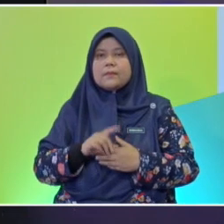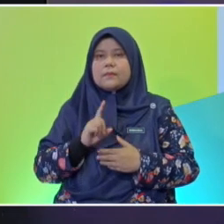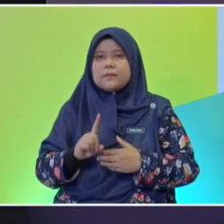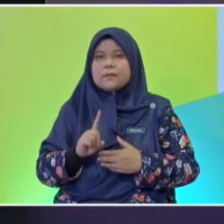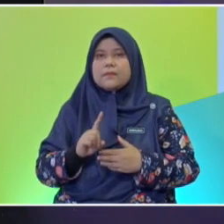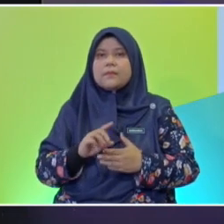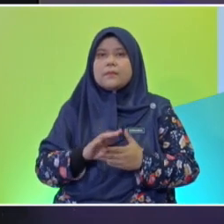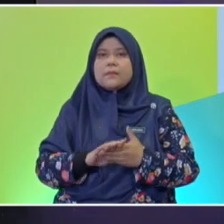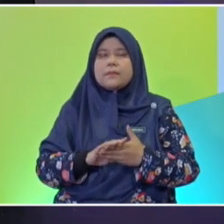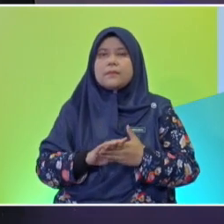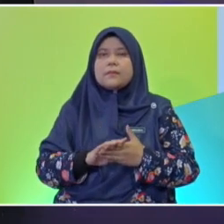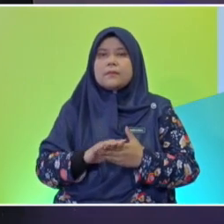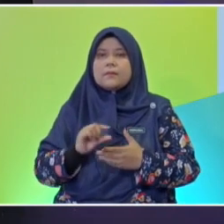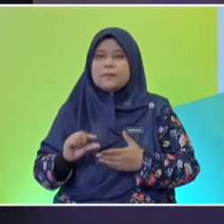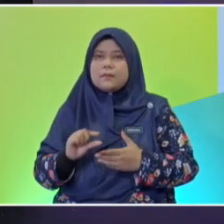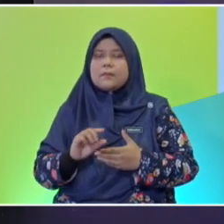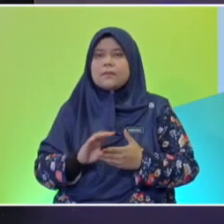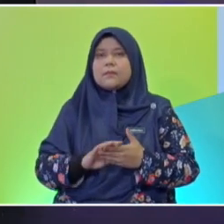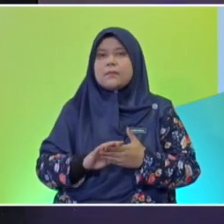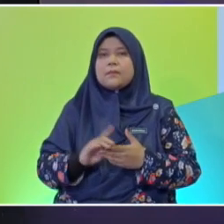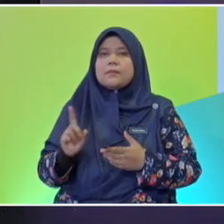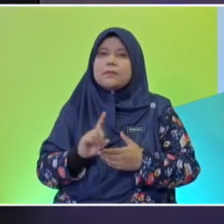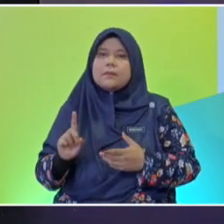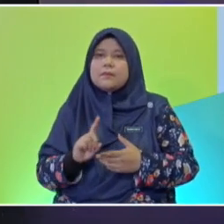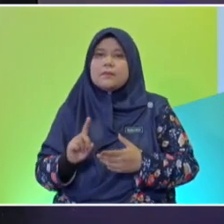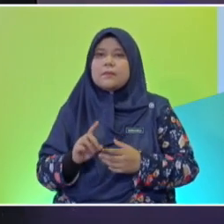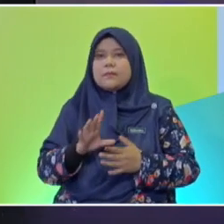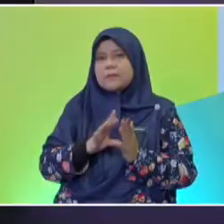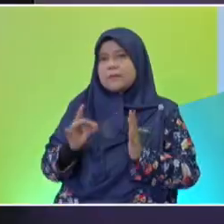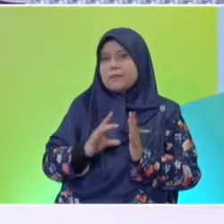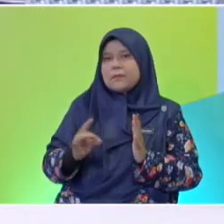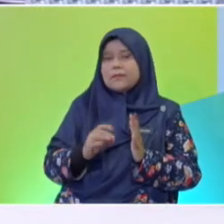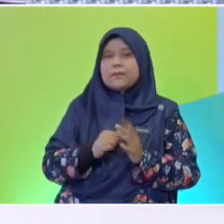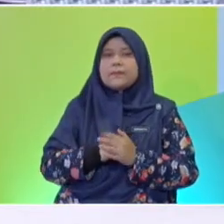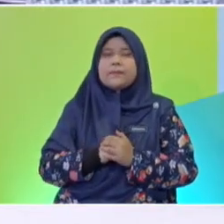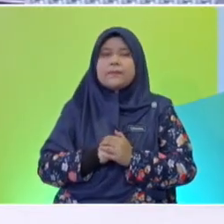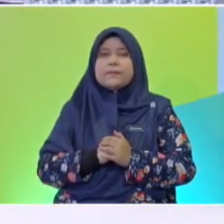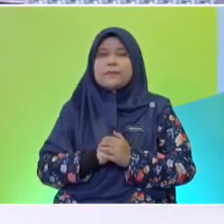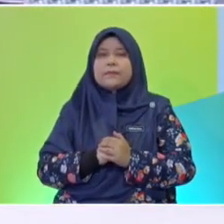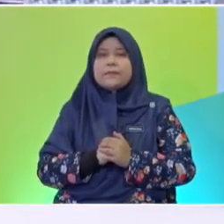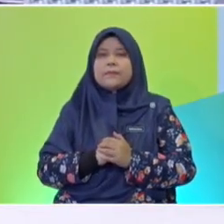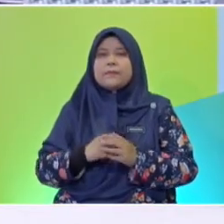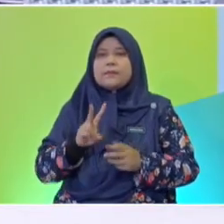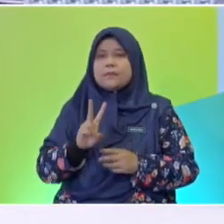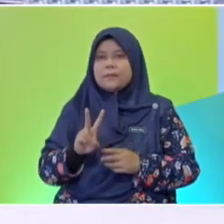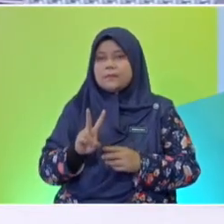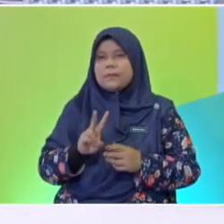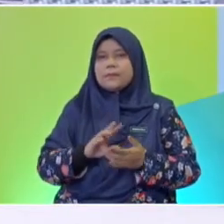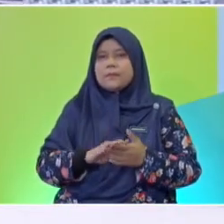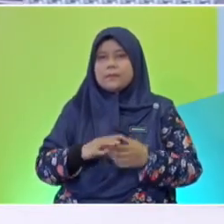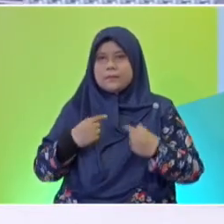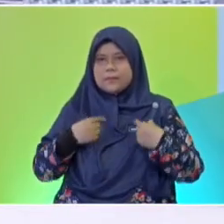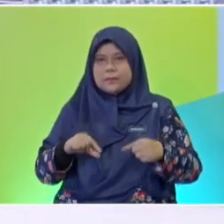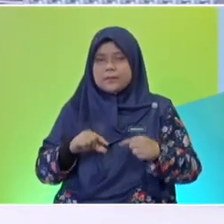kg betul 1 kg Oke kita minta Jawablah Oke menjual tomato yang dihasilkan oleh Tanah